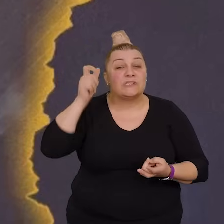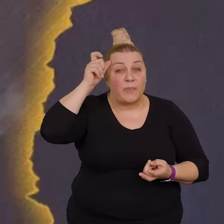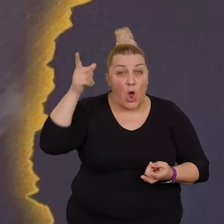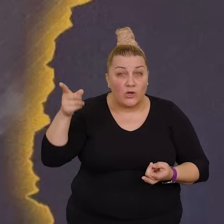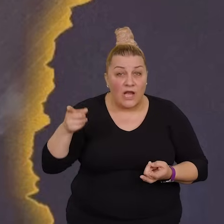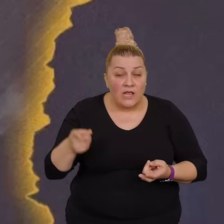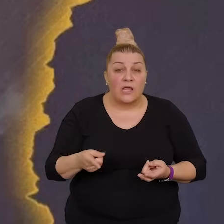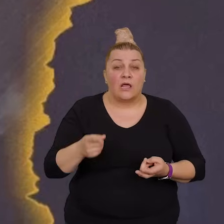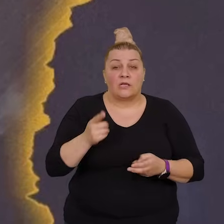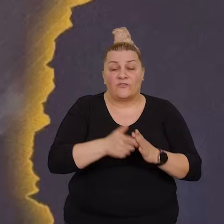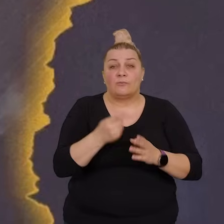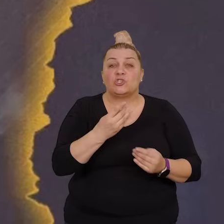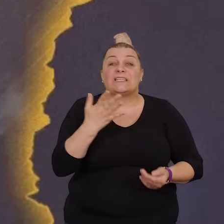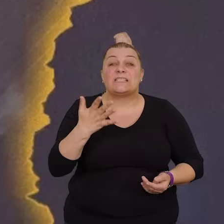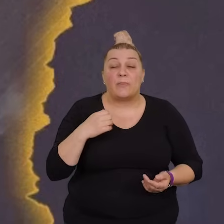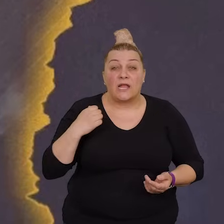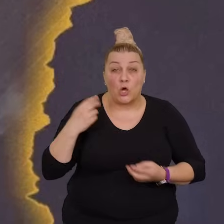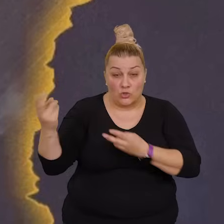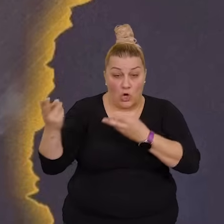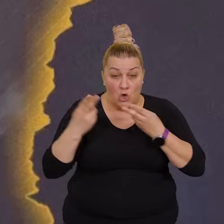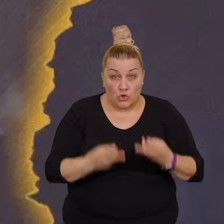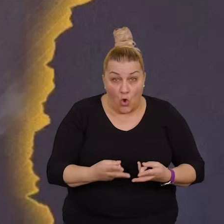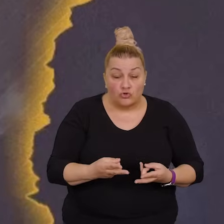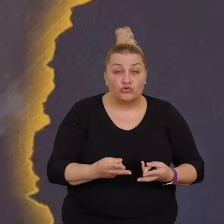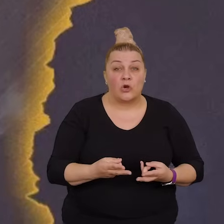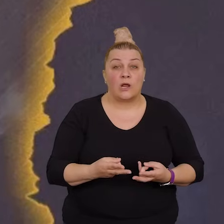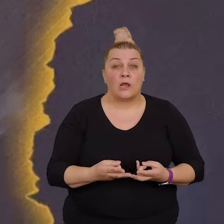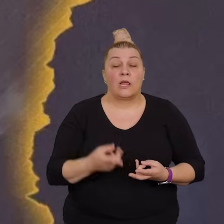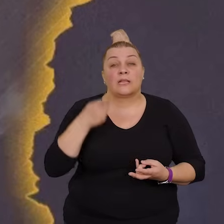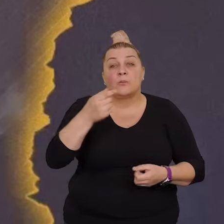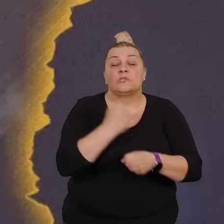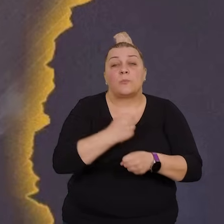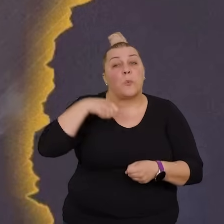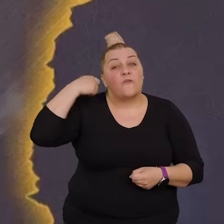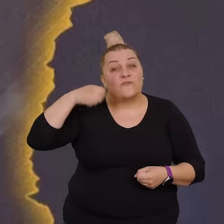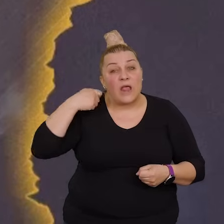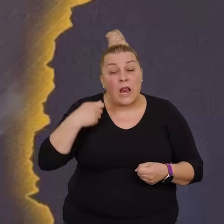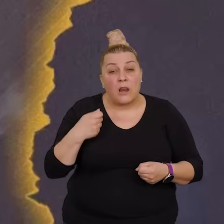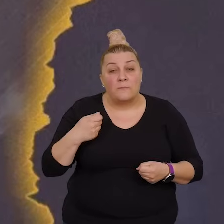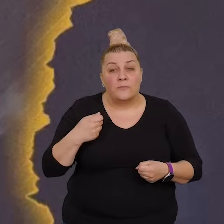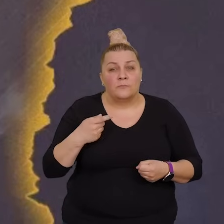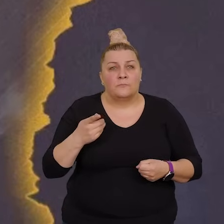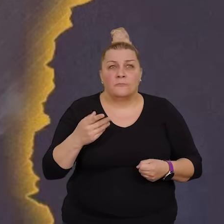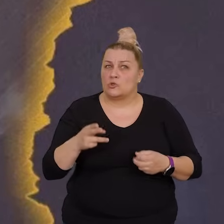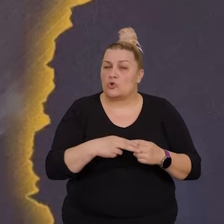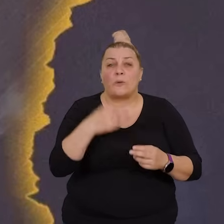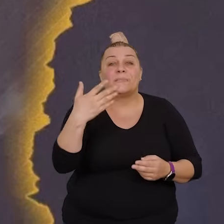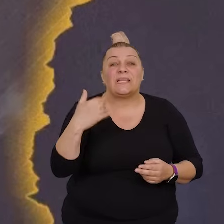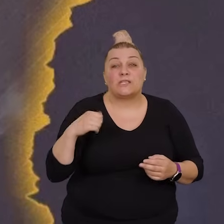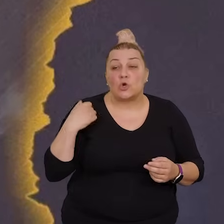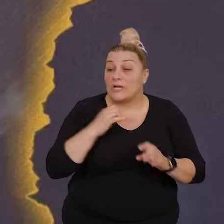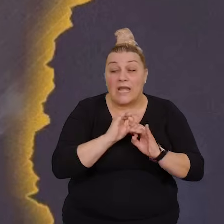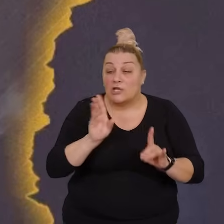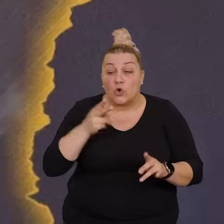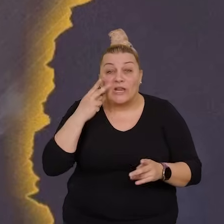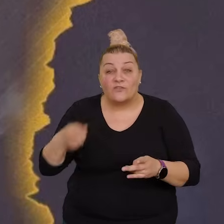45. sam uspio doći do materijala da napravim film o Zagrebu koji jednostavno su ti materijali oteti. Nije 50 godina, nije ih niko vidio.